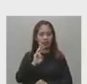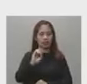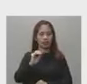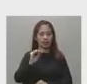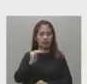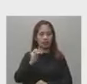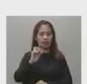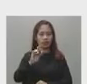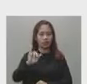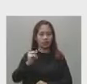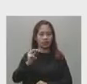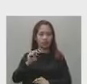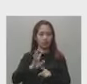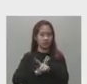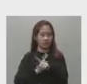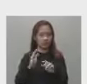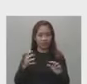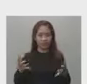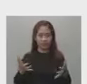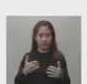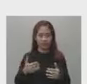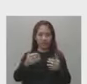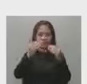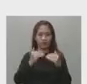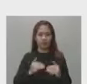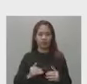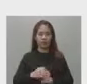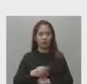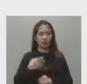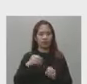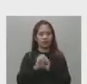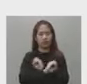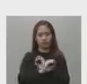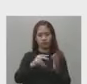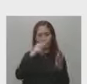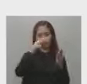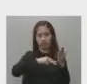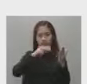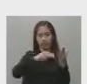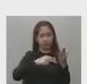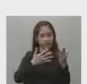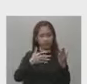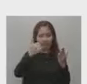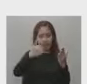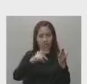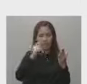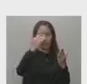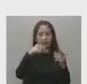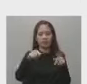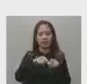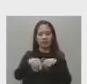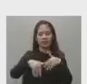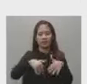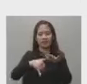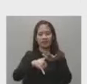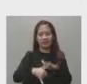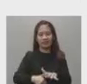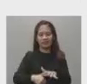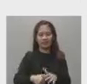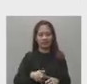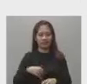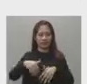รเลย วิโรจน์ไปประเด็นเลยครับคุณครับ ถัดไปครับ ครับ อันนี้ชัดครับต้องอ่านครับไม่อ่านไม่ได้ครับเพราะมีการคุกคามประชาชนแม้ว่าประชา